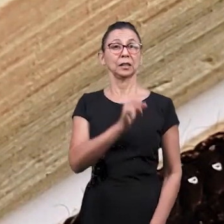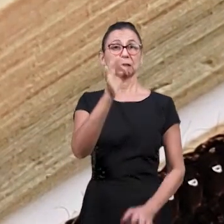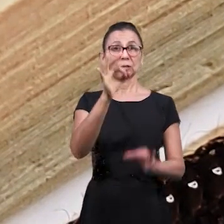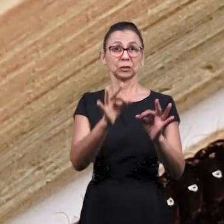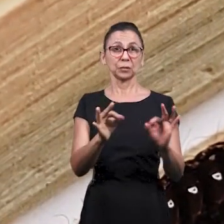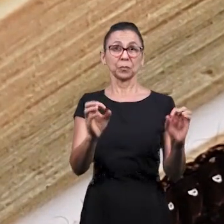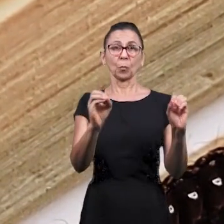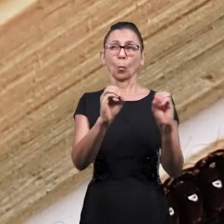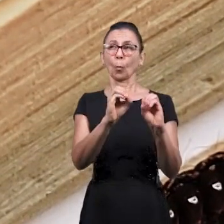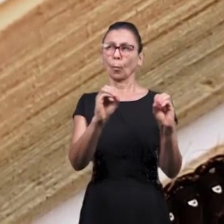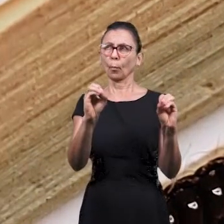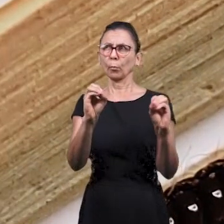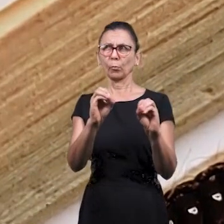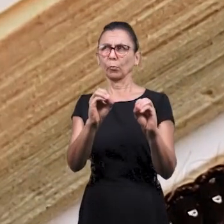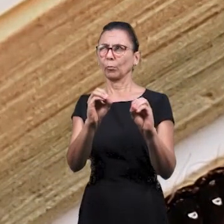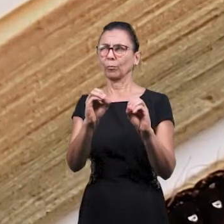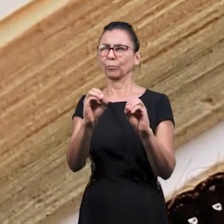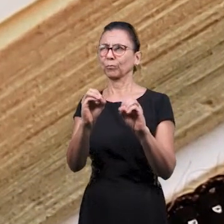зло.